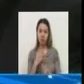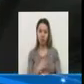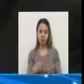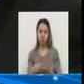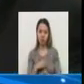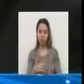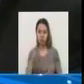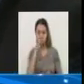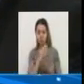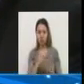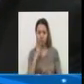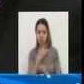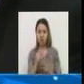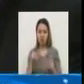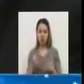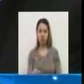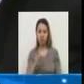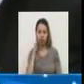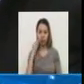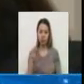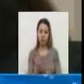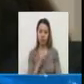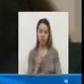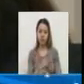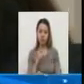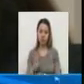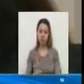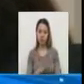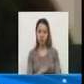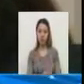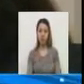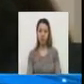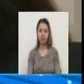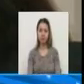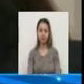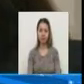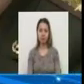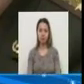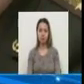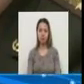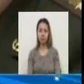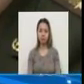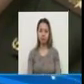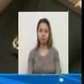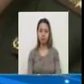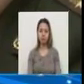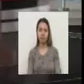құжатта мемлекеттік қызмет көрсетуді оңтайландыру бойынша жаңа міндеттер қойылған болатын. Гүлмира Аманбаева, Василий Вережников, Көкше, ақпарат.